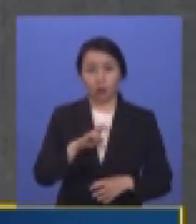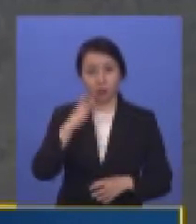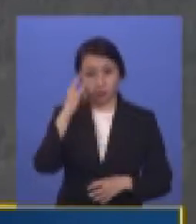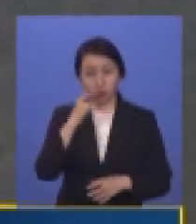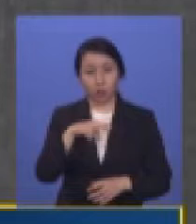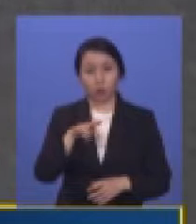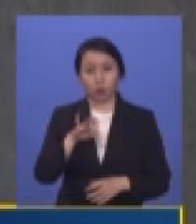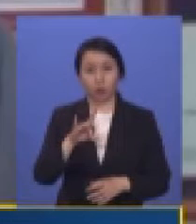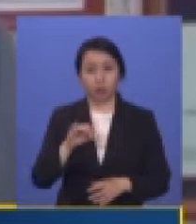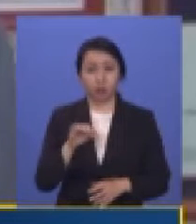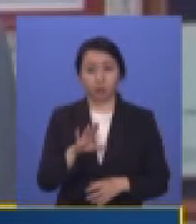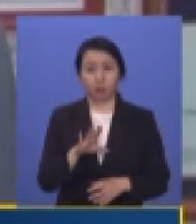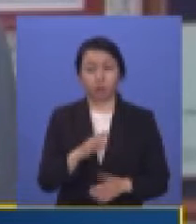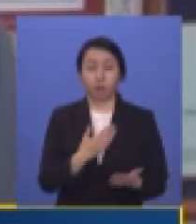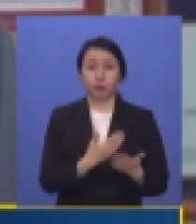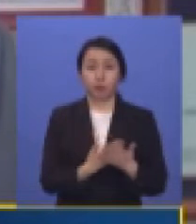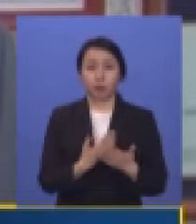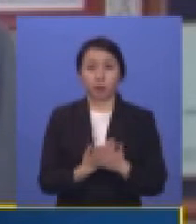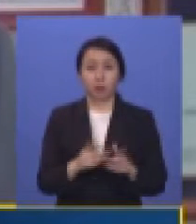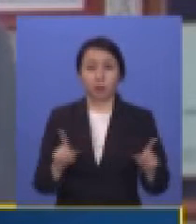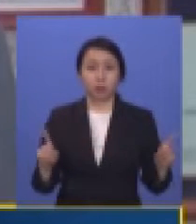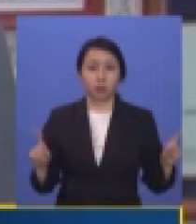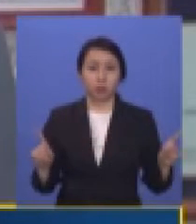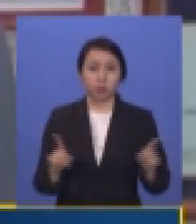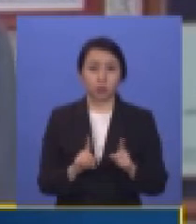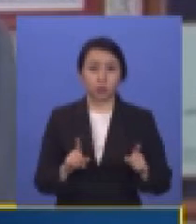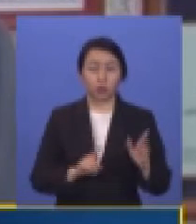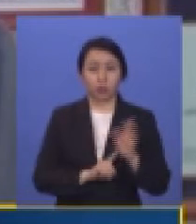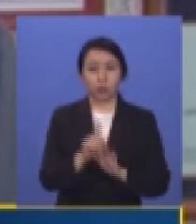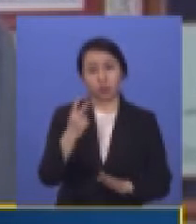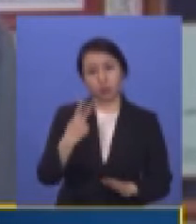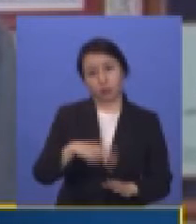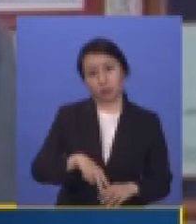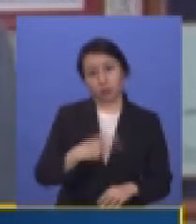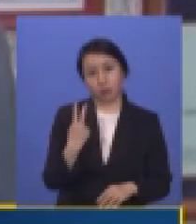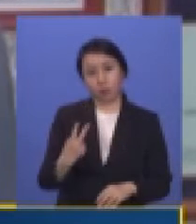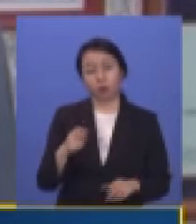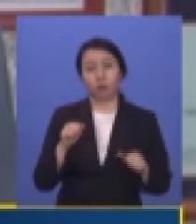Мыржаков Дулатов. Предполагалось, что из 22